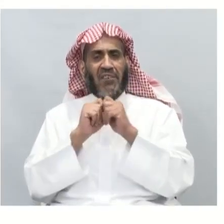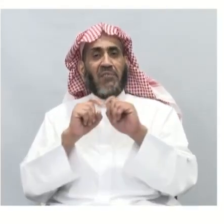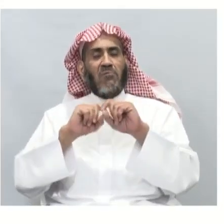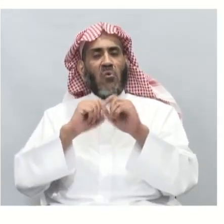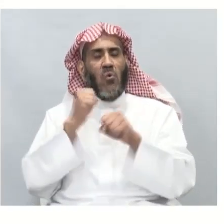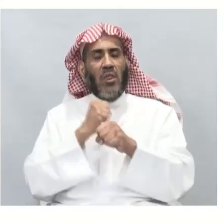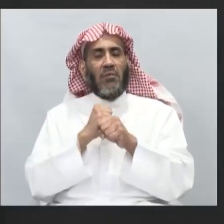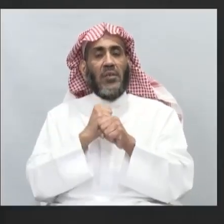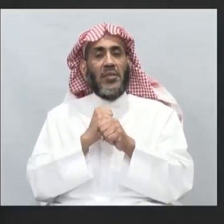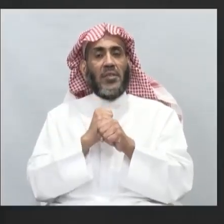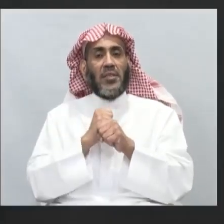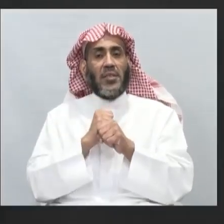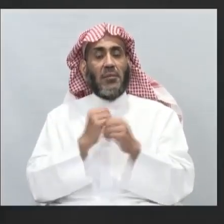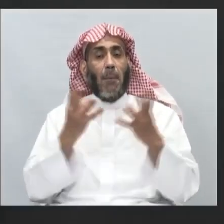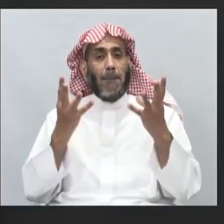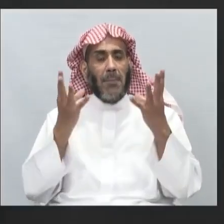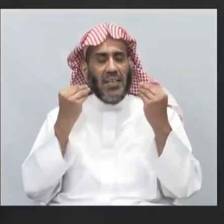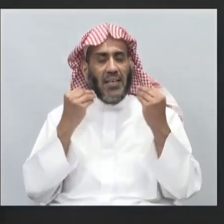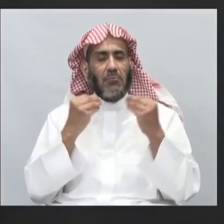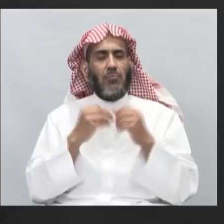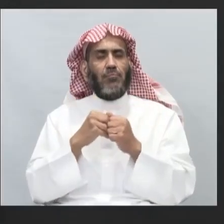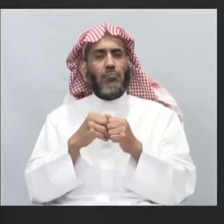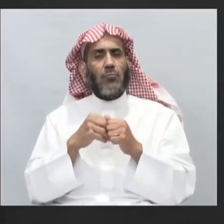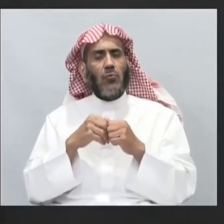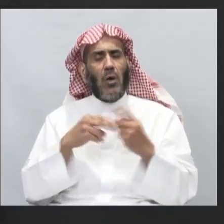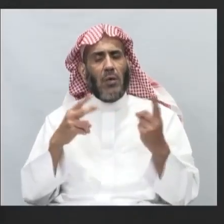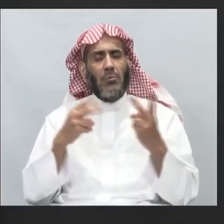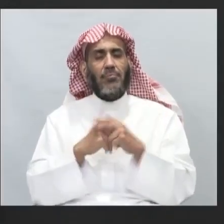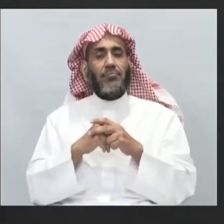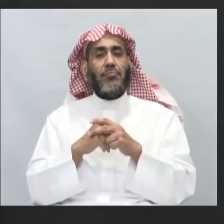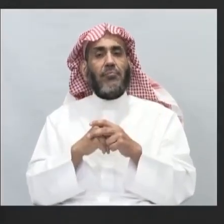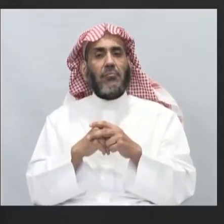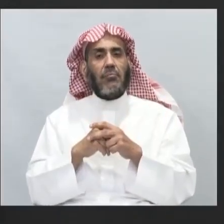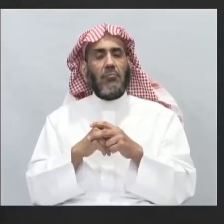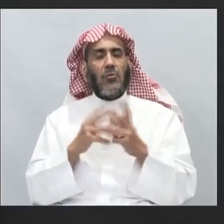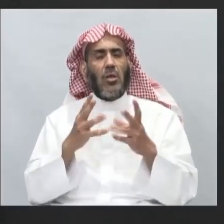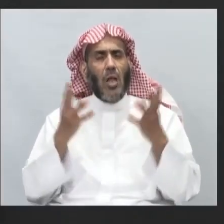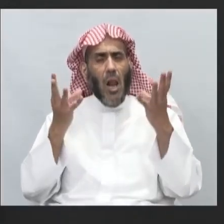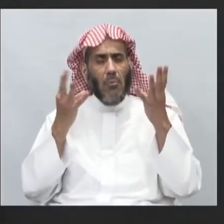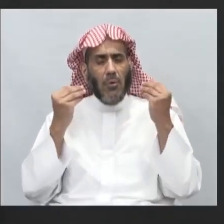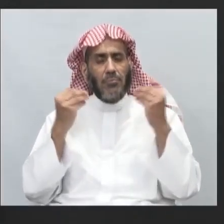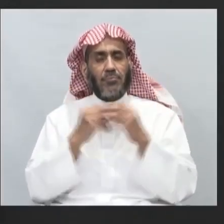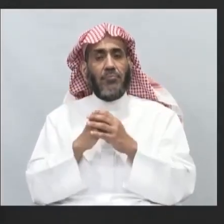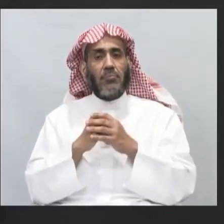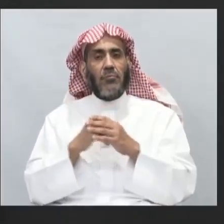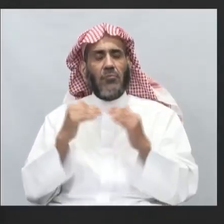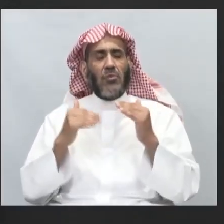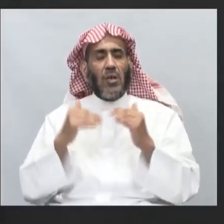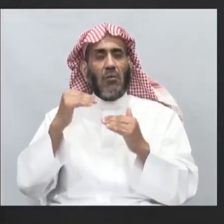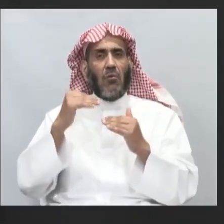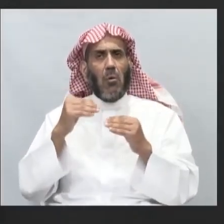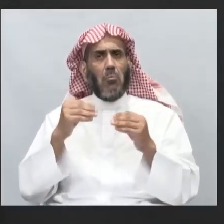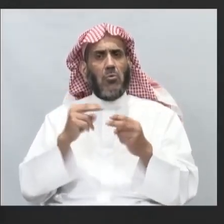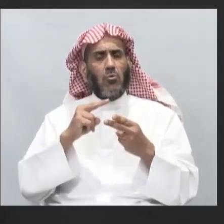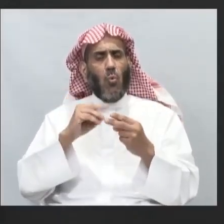توظف كما يقال ما تعلمته وسائلك الاشياء التي تعلمتها في ما يرفع من درجه